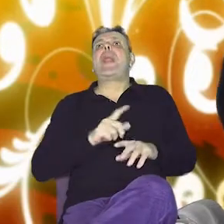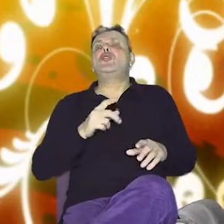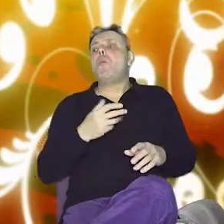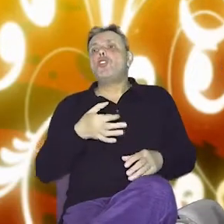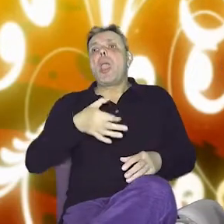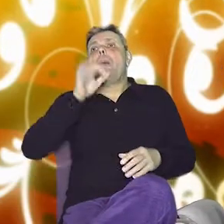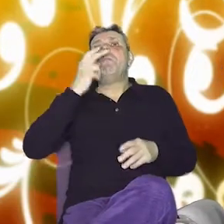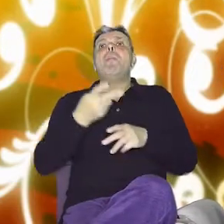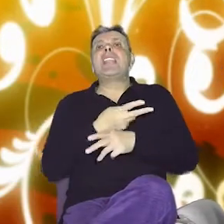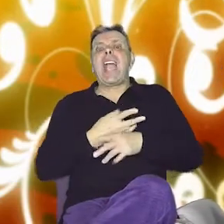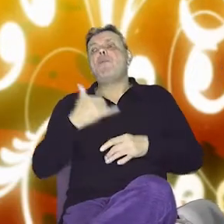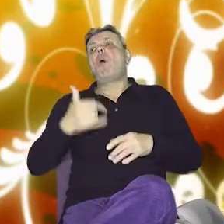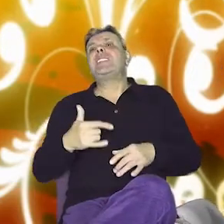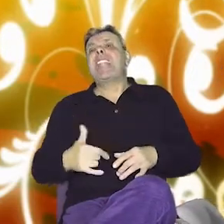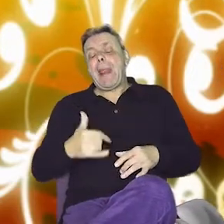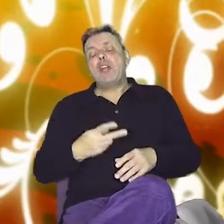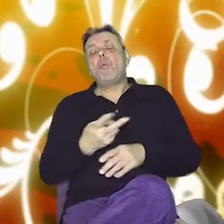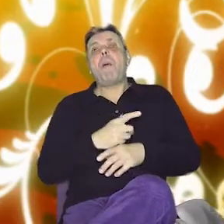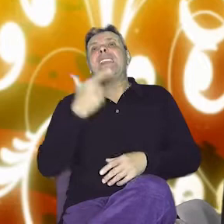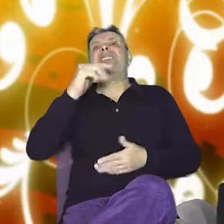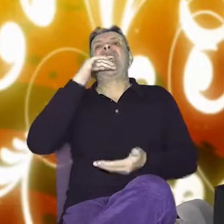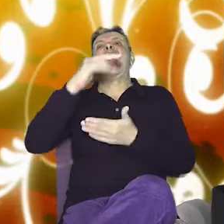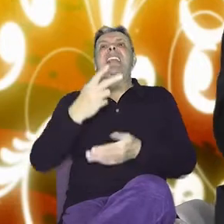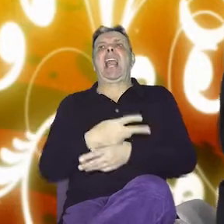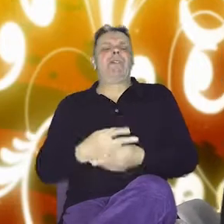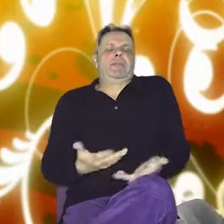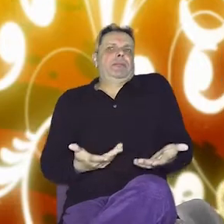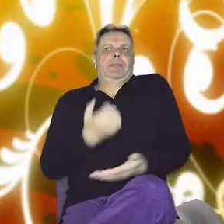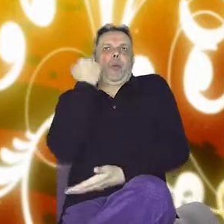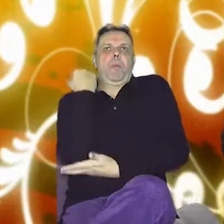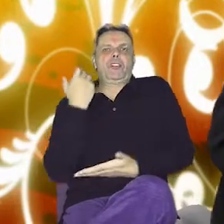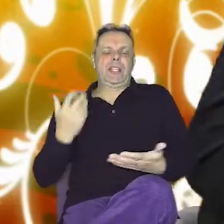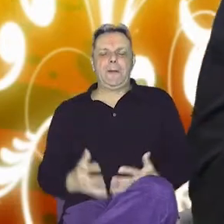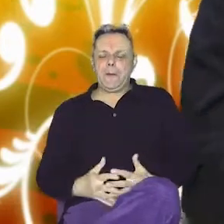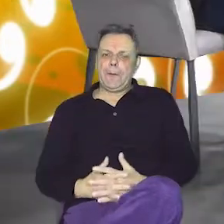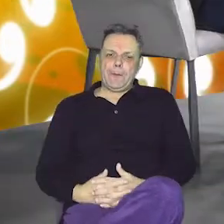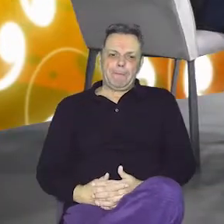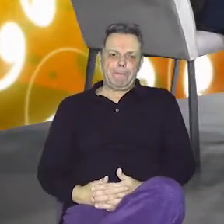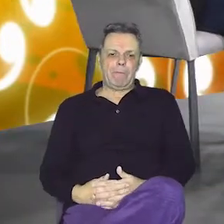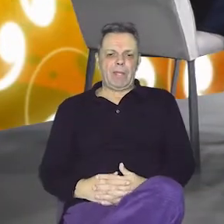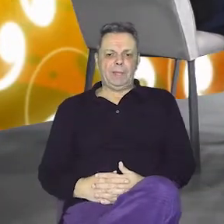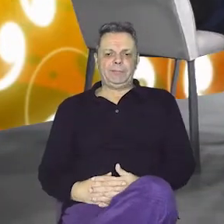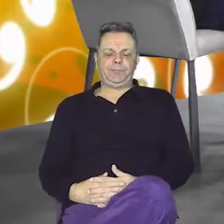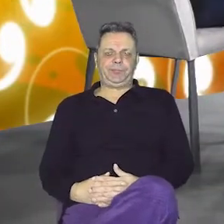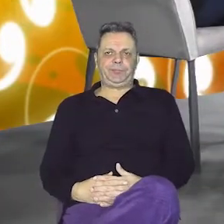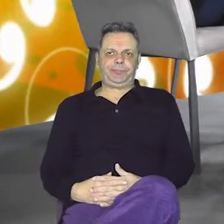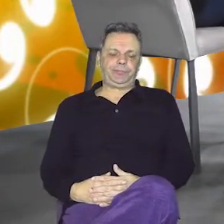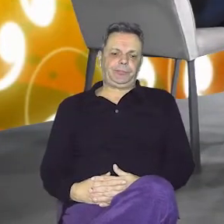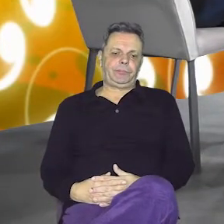moći popiti kavu, pa ću sad popiti 2 litre kave. To ne znači. Ali, doktor